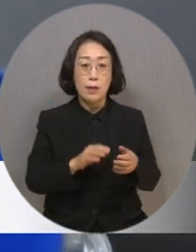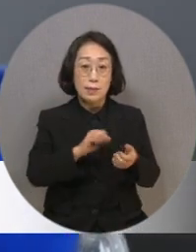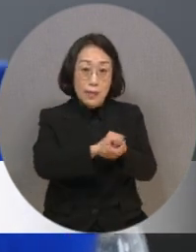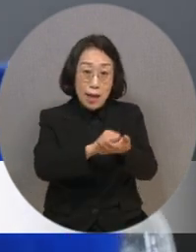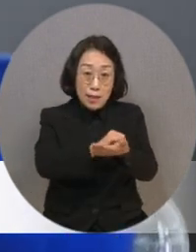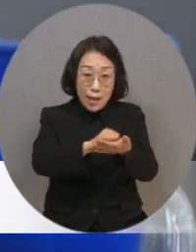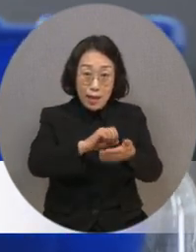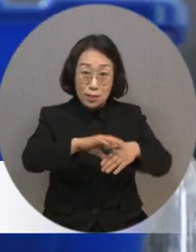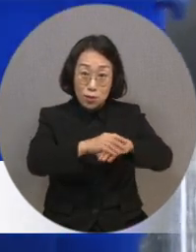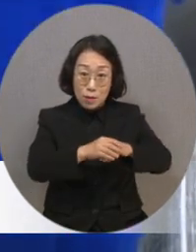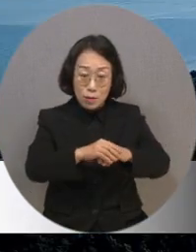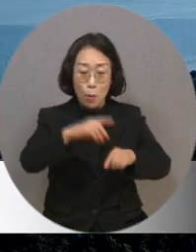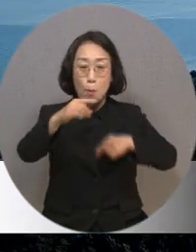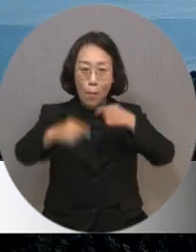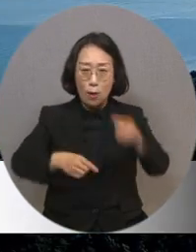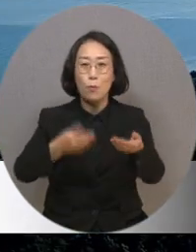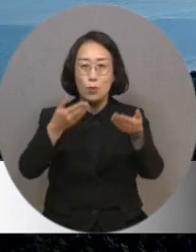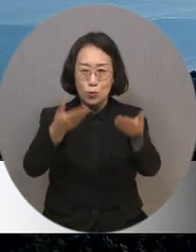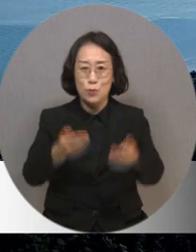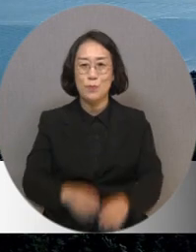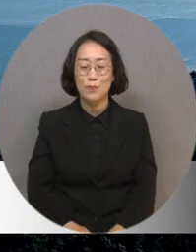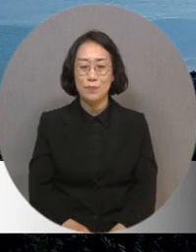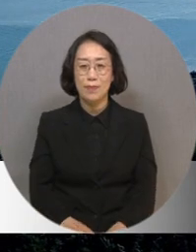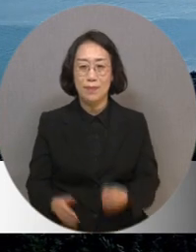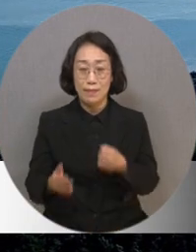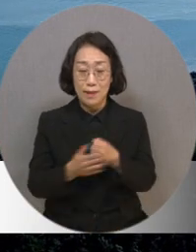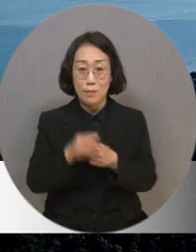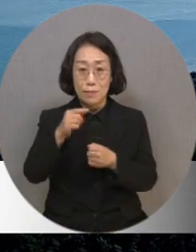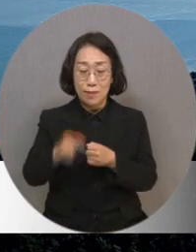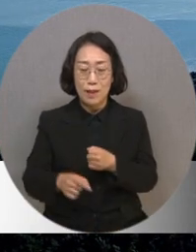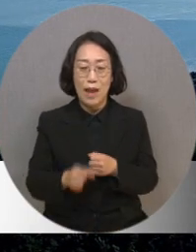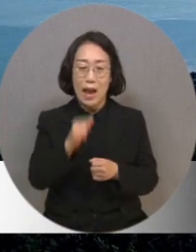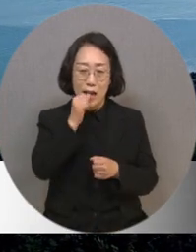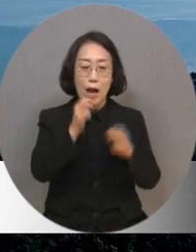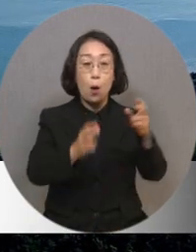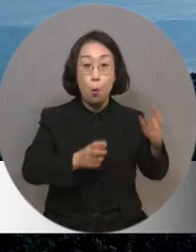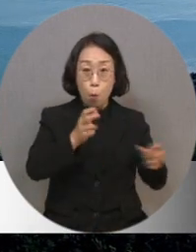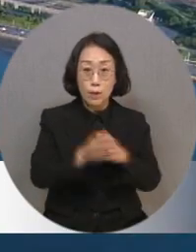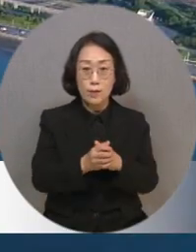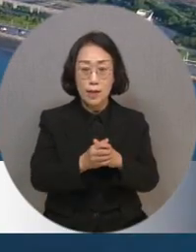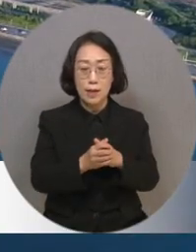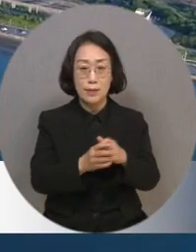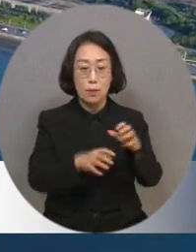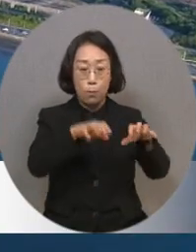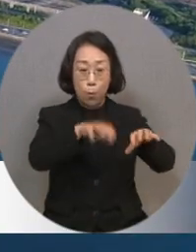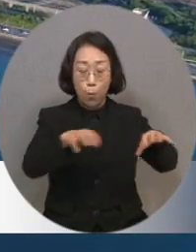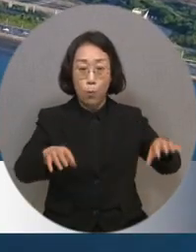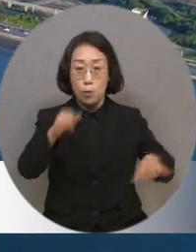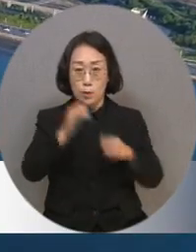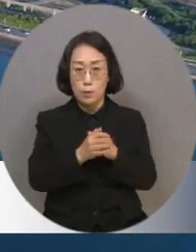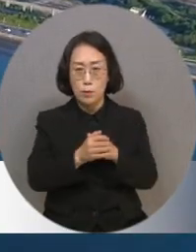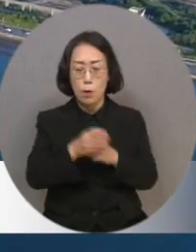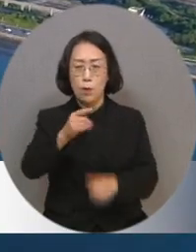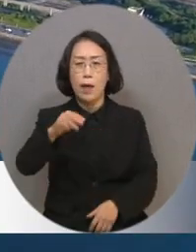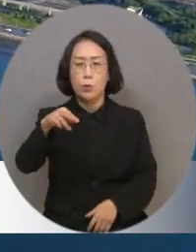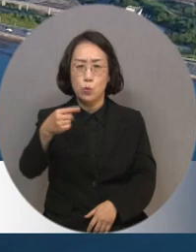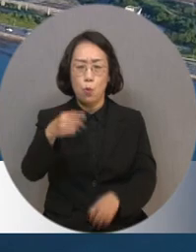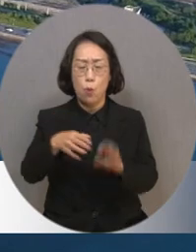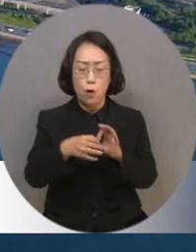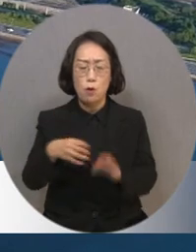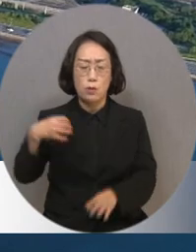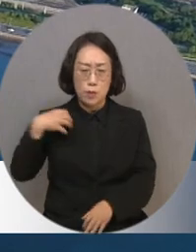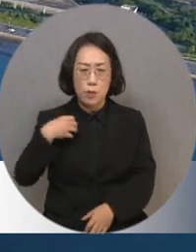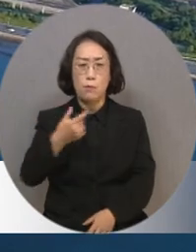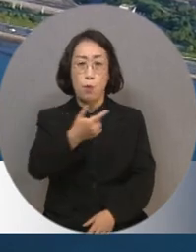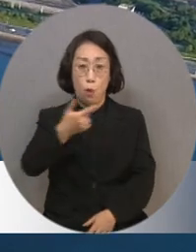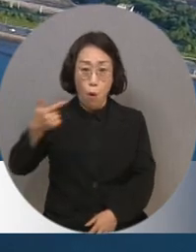교환해 주기도 했습니다. 광양시는 제철소 등 산단을 보유해 탄소 배출에 더 책임감을 가져야 하는